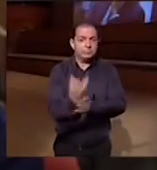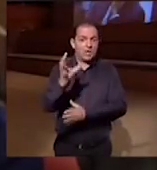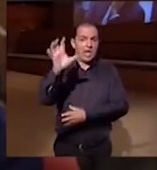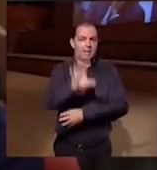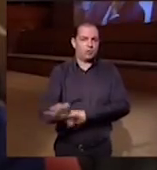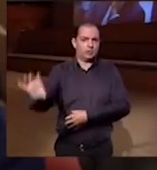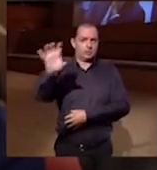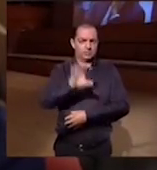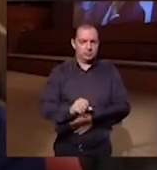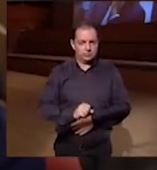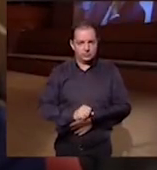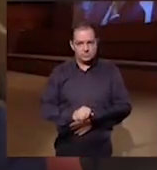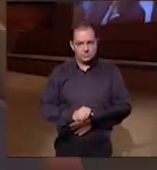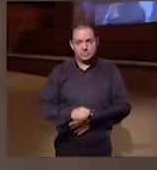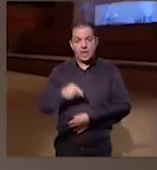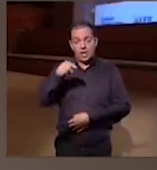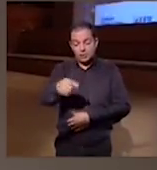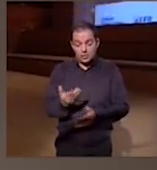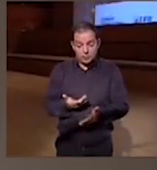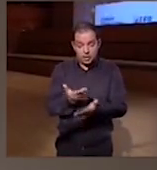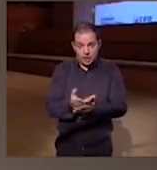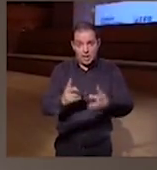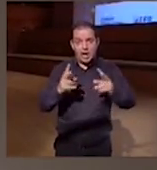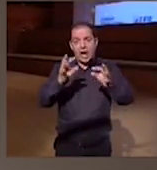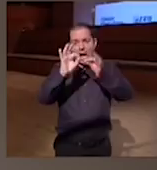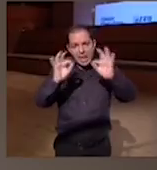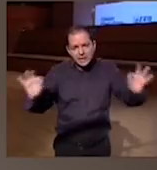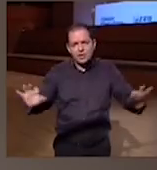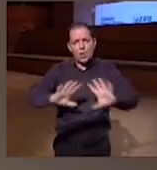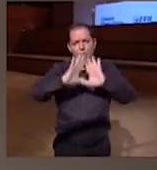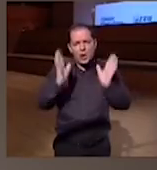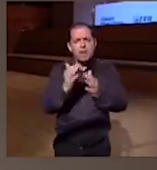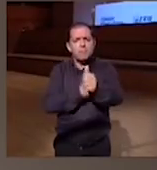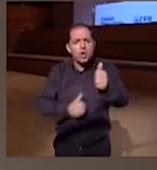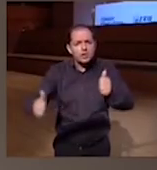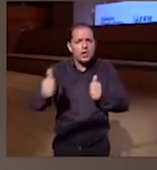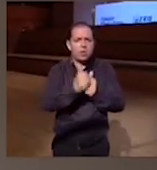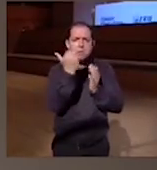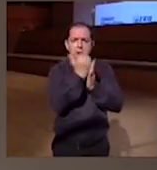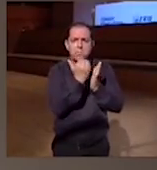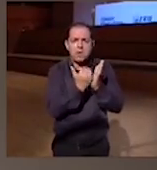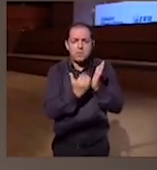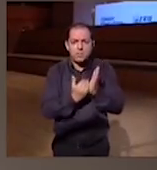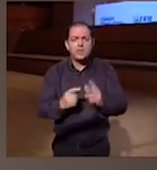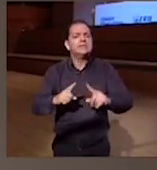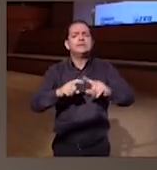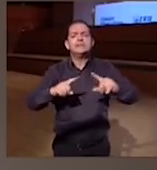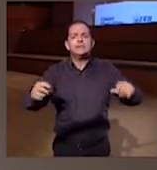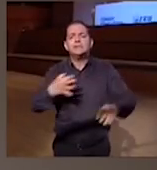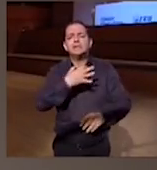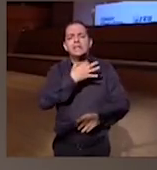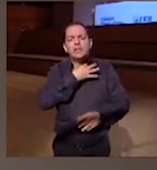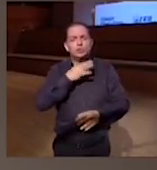Εκεί αναλύονται οι αναπτυξιακές προτεραιότητες, καθώς και τα μέσα για την επίτευξή